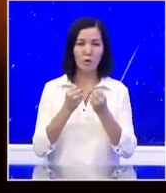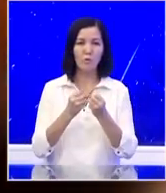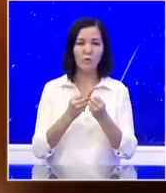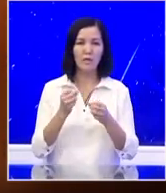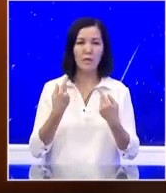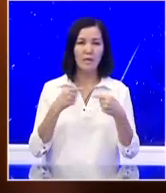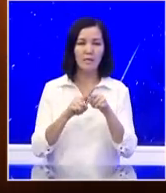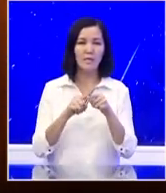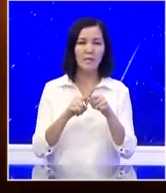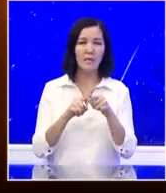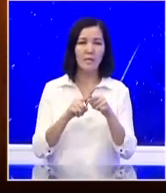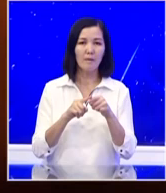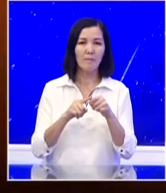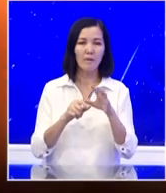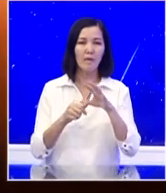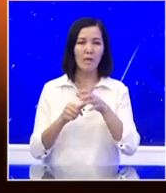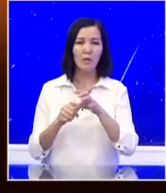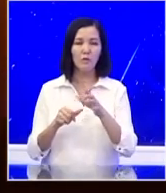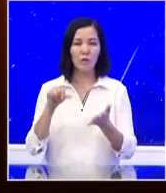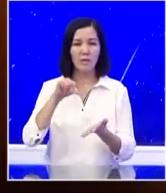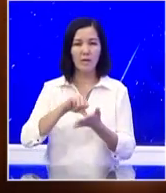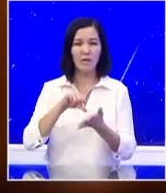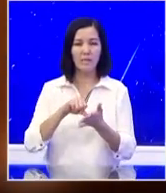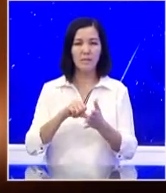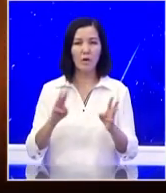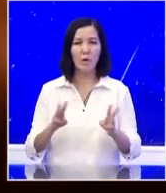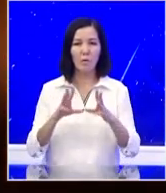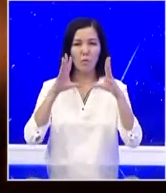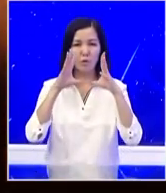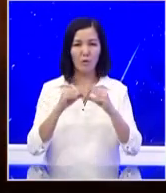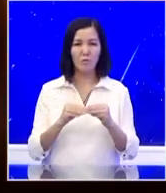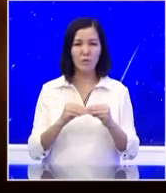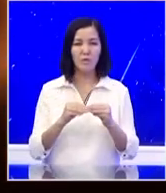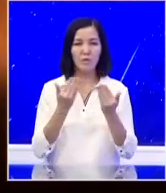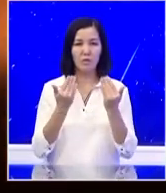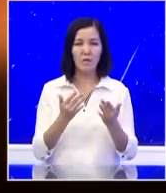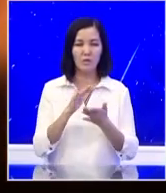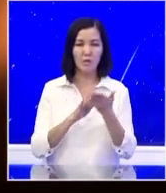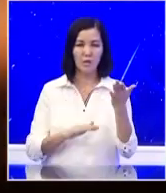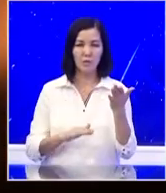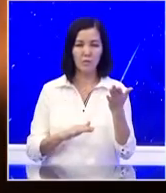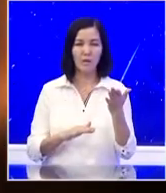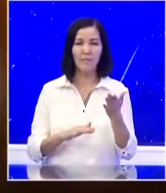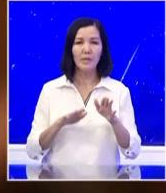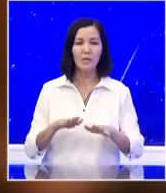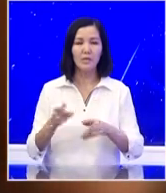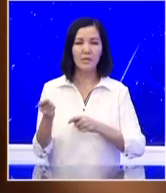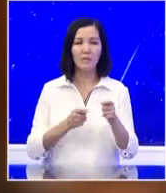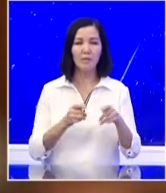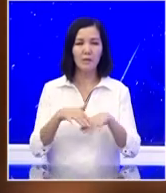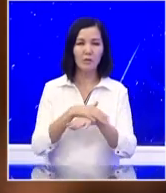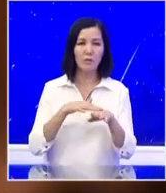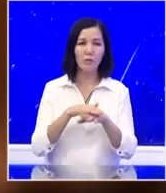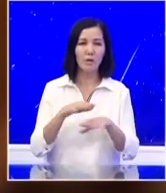арнайы техникалар мен тікұшақтар жұмылдырылған. Отты ауыздықтау жұмыстары әлі де жалғасып жатыр. Жергілікті билік